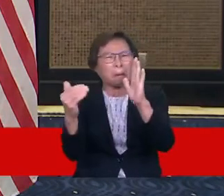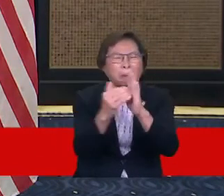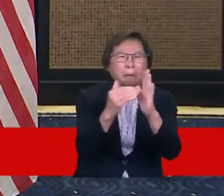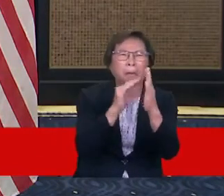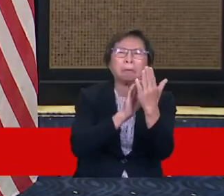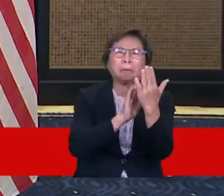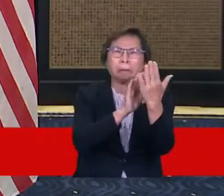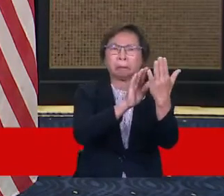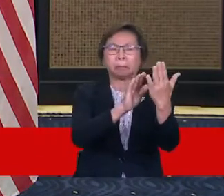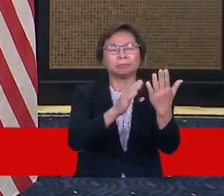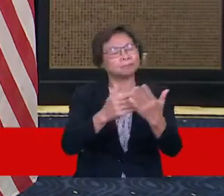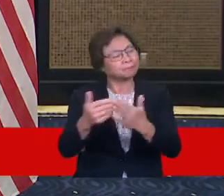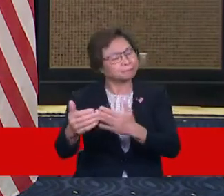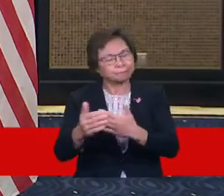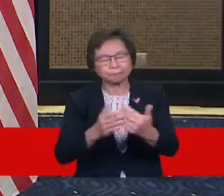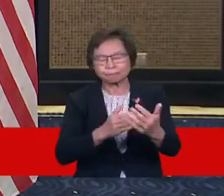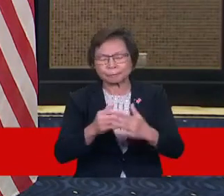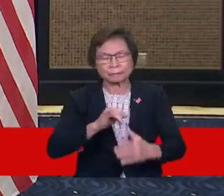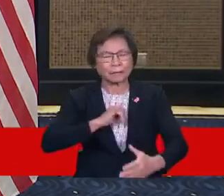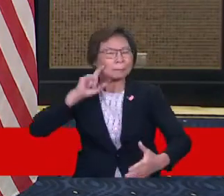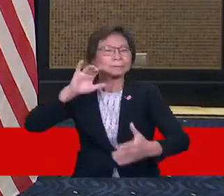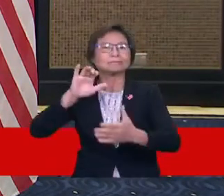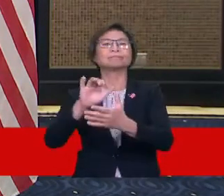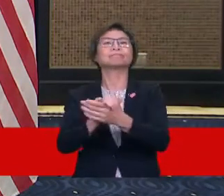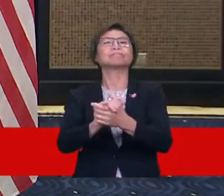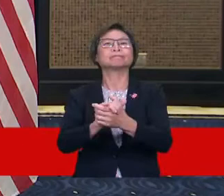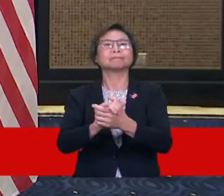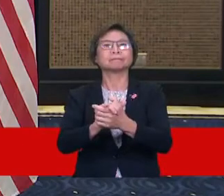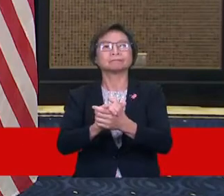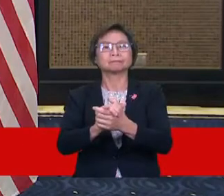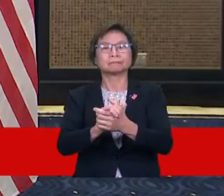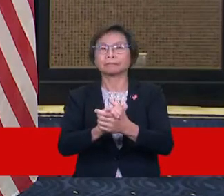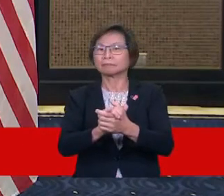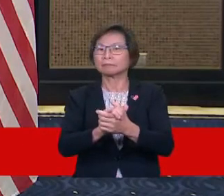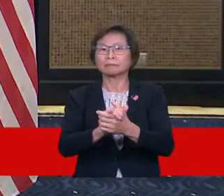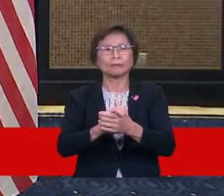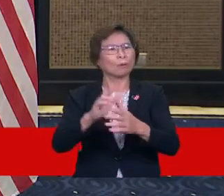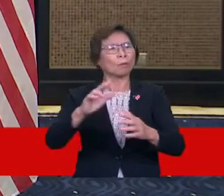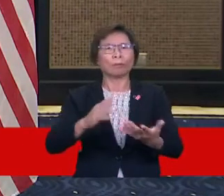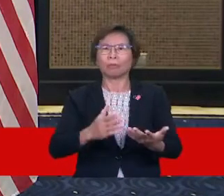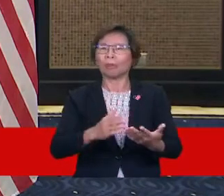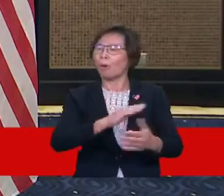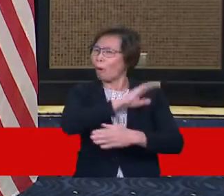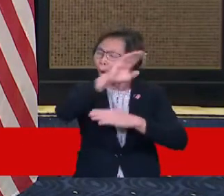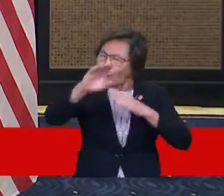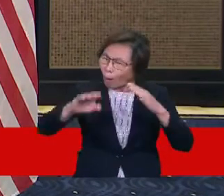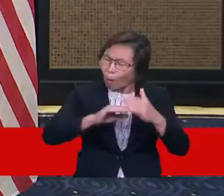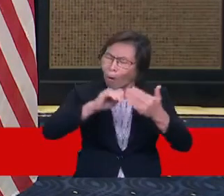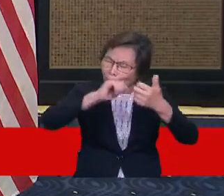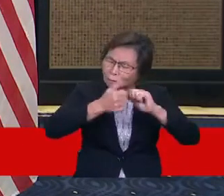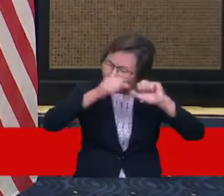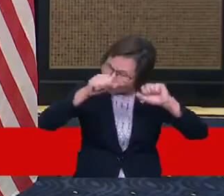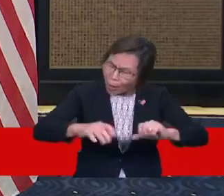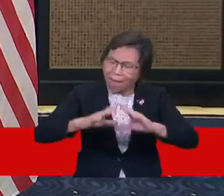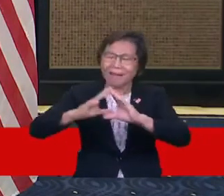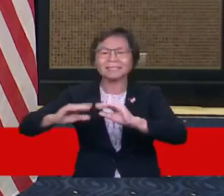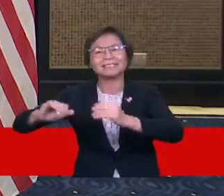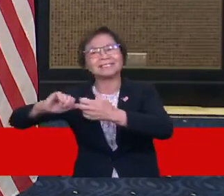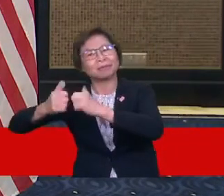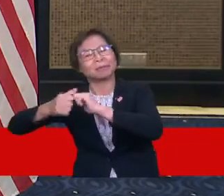Hai pun begitu Saya yakin dan percaya bahwa tidak ada masalah yang tidak dapat diselesaikan